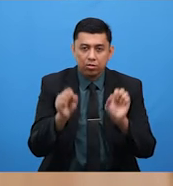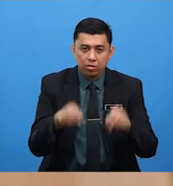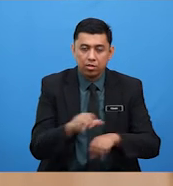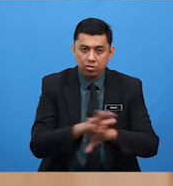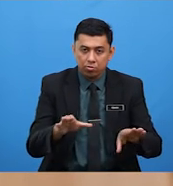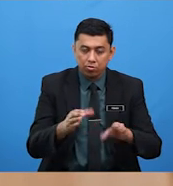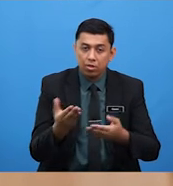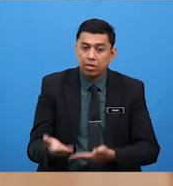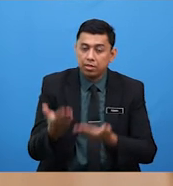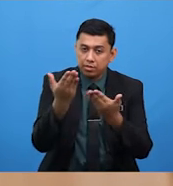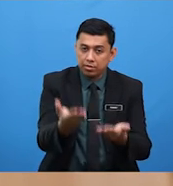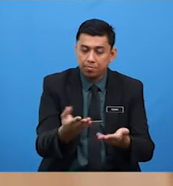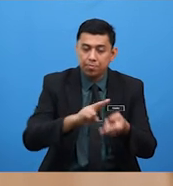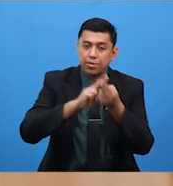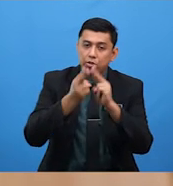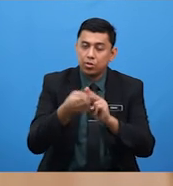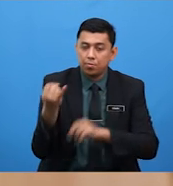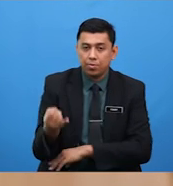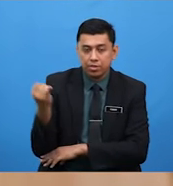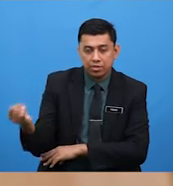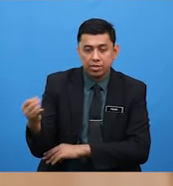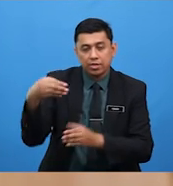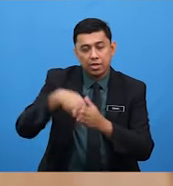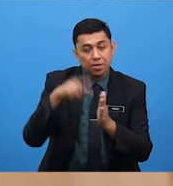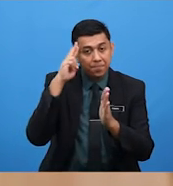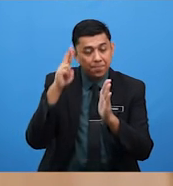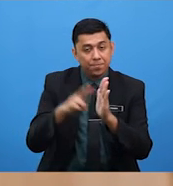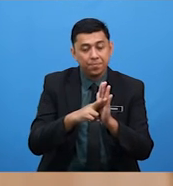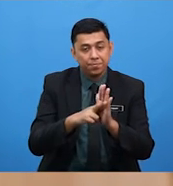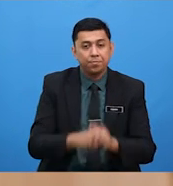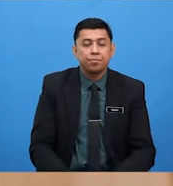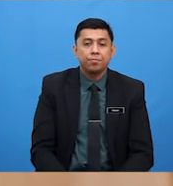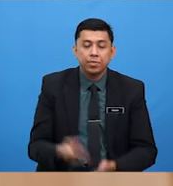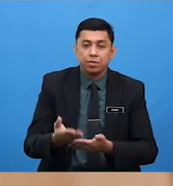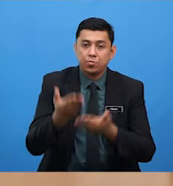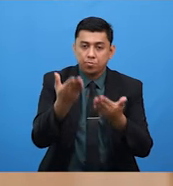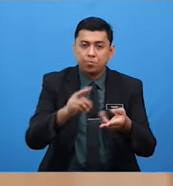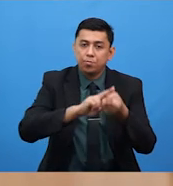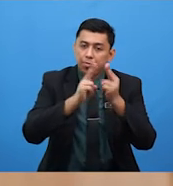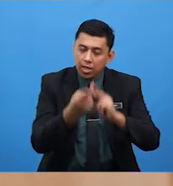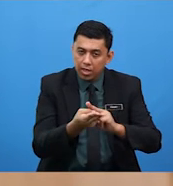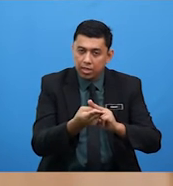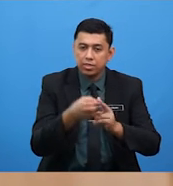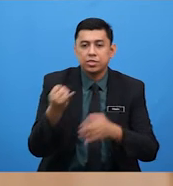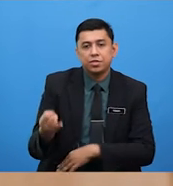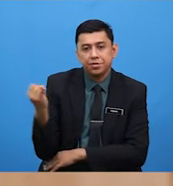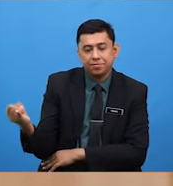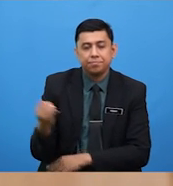Boleh tak murid-murid cadangkan contoh perubahan jirin dalam raja? Cadangkan jenis perubahan jirin.